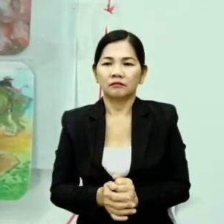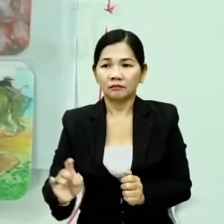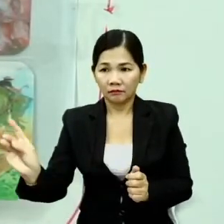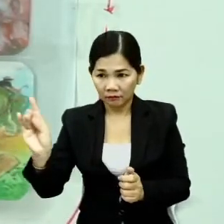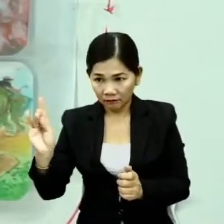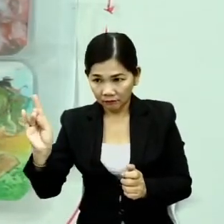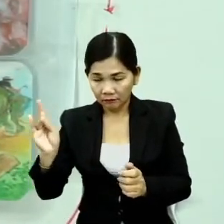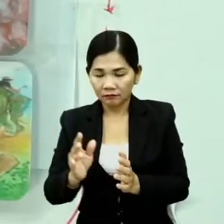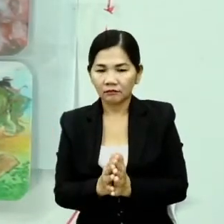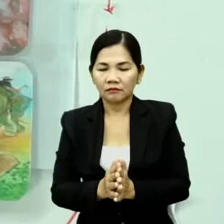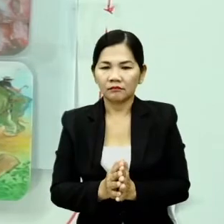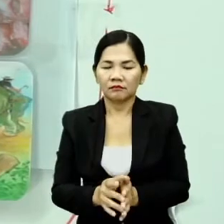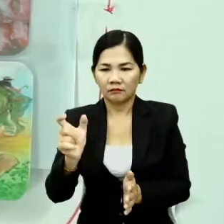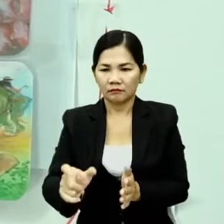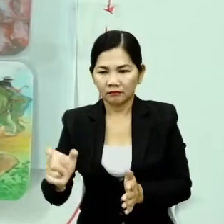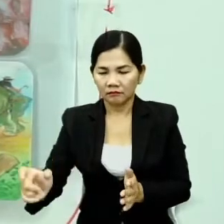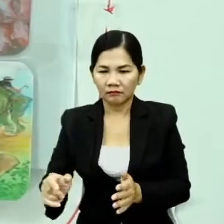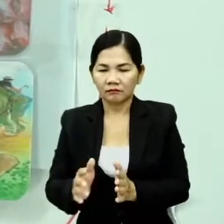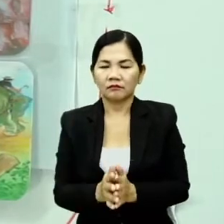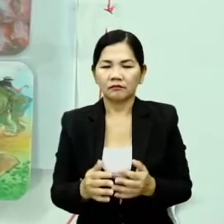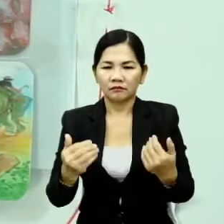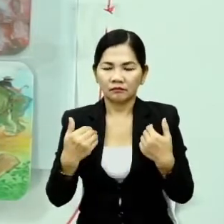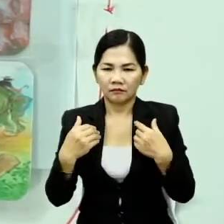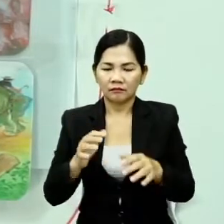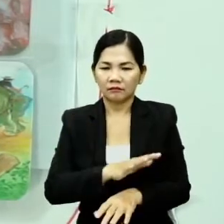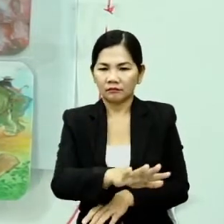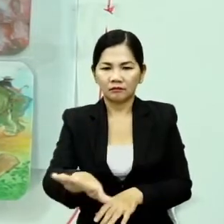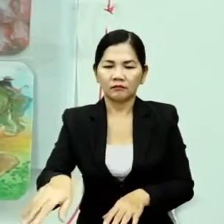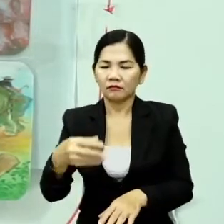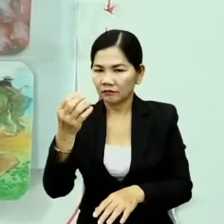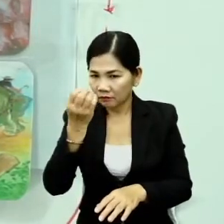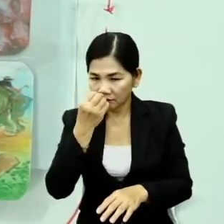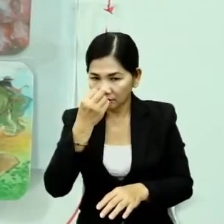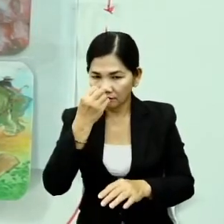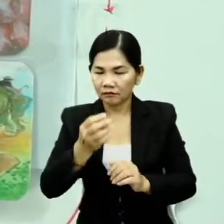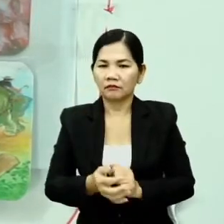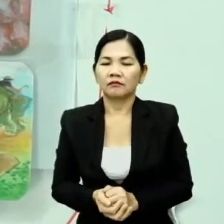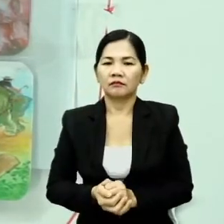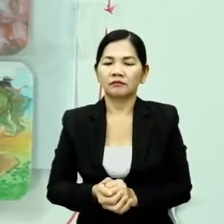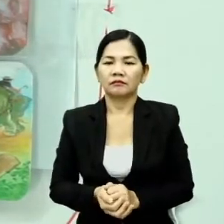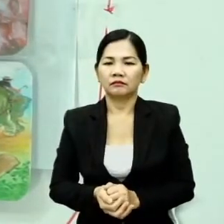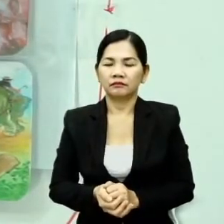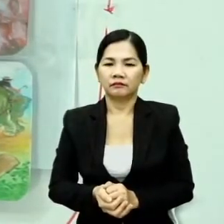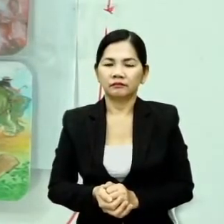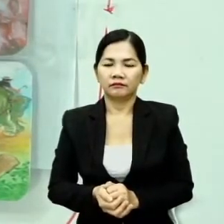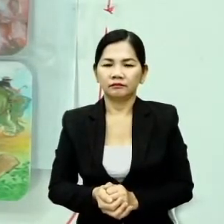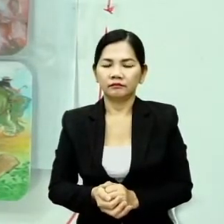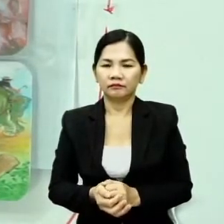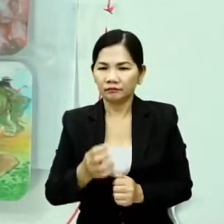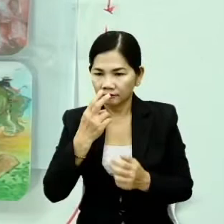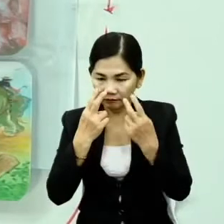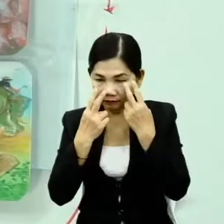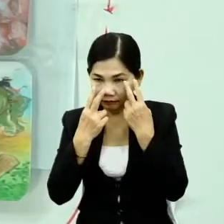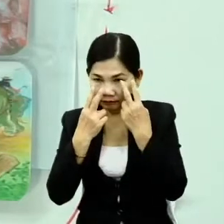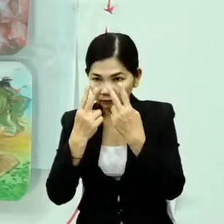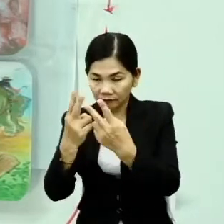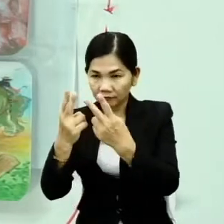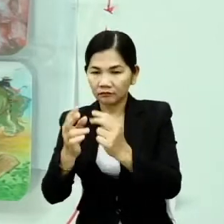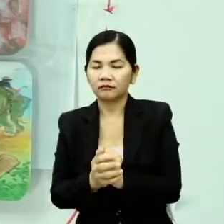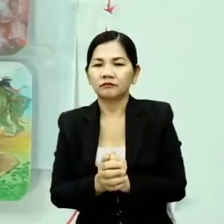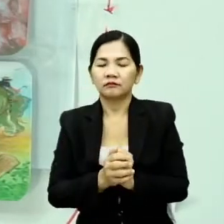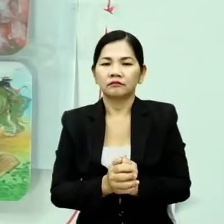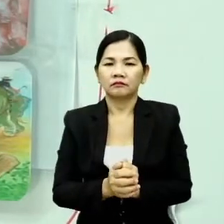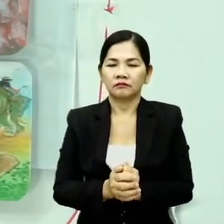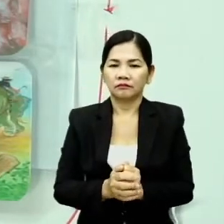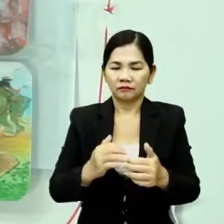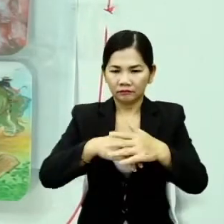dưỡng cha xâm rập thôi chia cho mà hốt à hà đại nè con á cha ta hãy lấy con sẽ kết mơ bằng to tiệt cha cho con